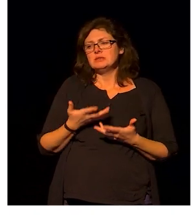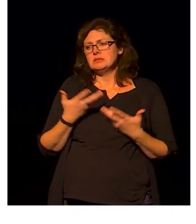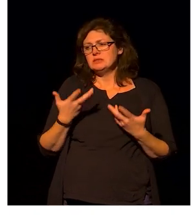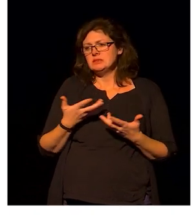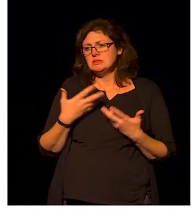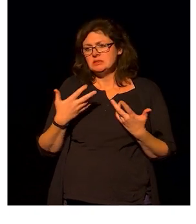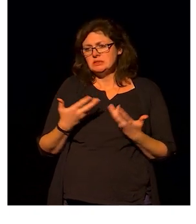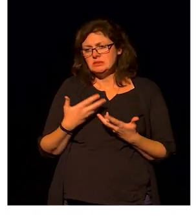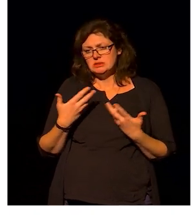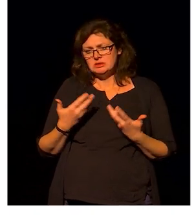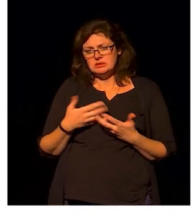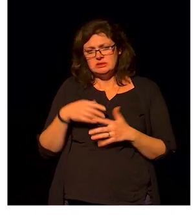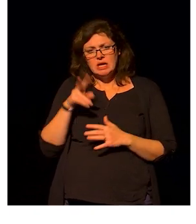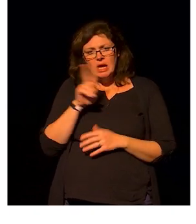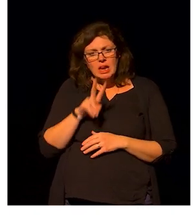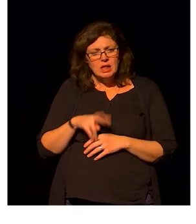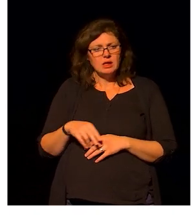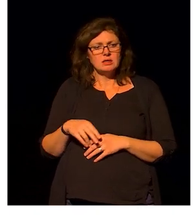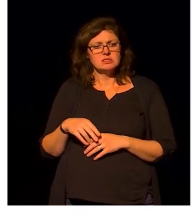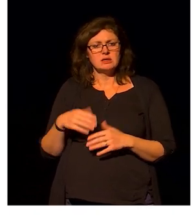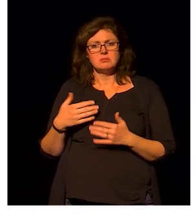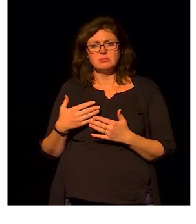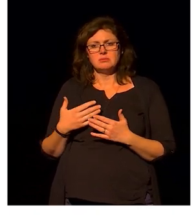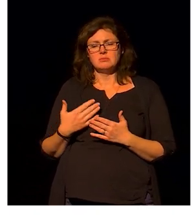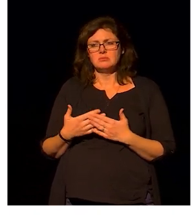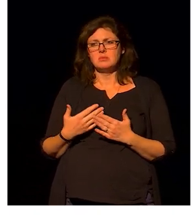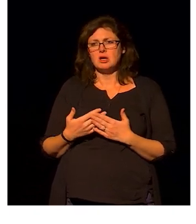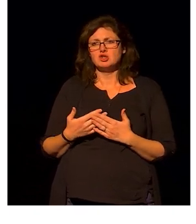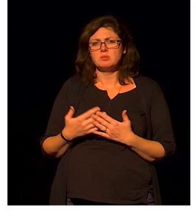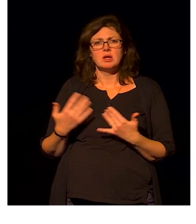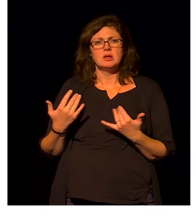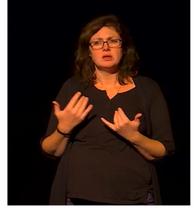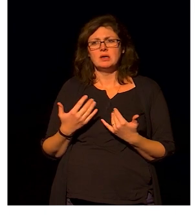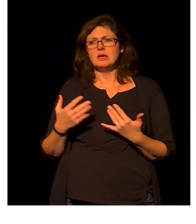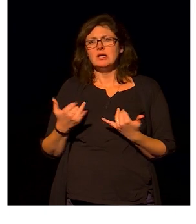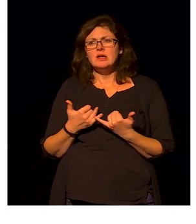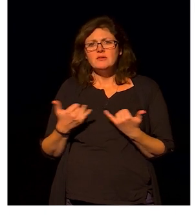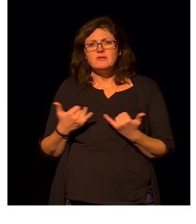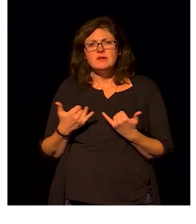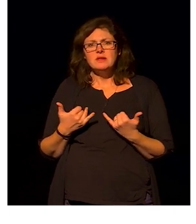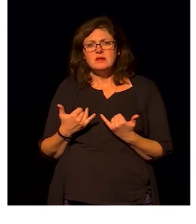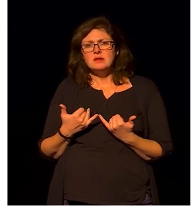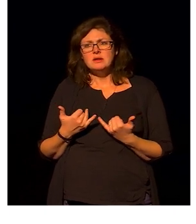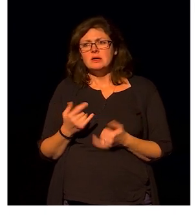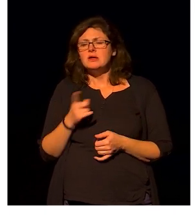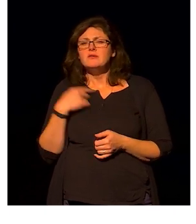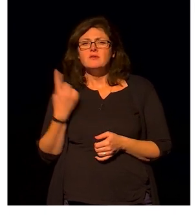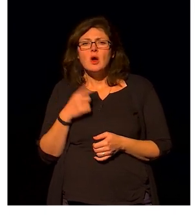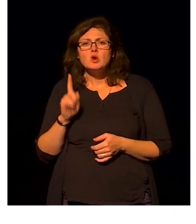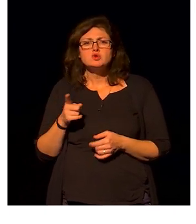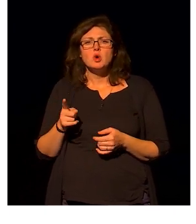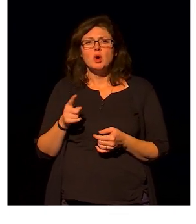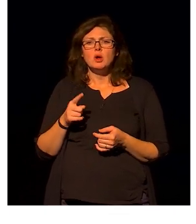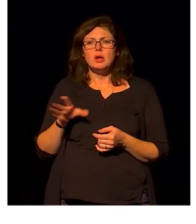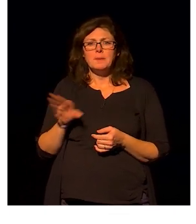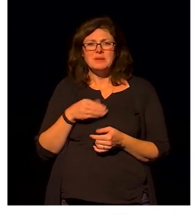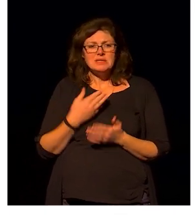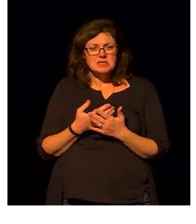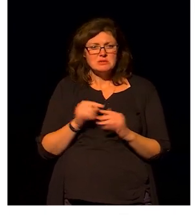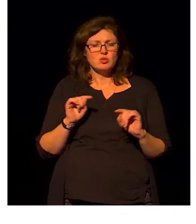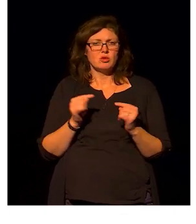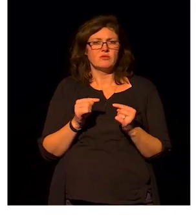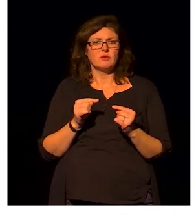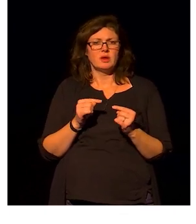liest, wie wir mit diesem Konflikt umgehen sollen, sind wir es auch,